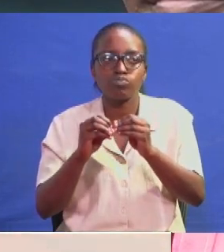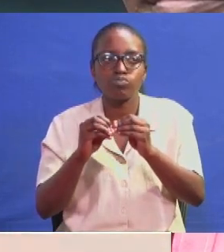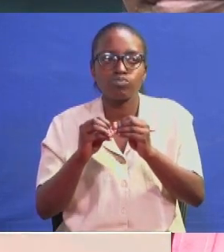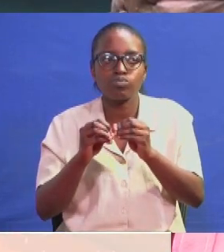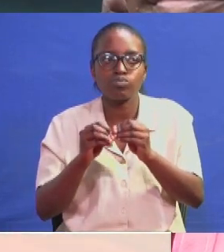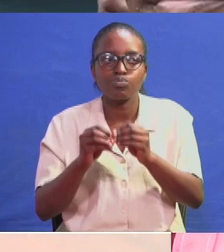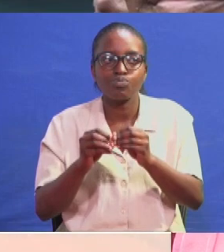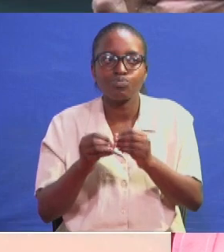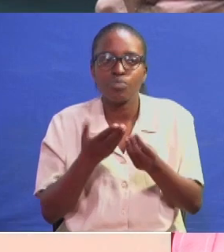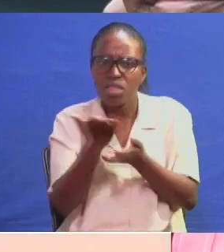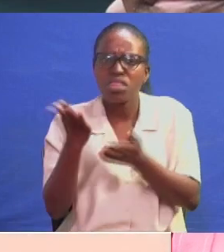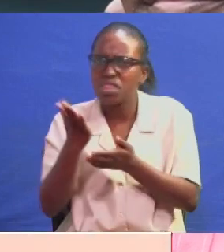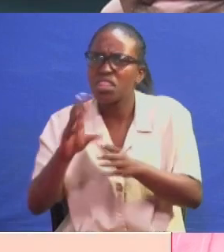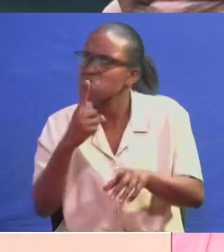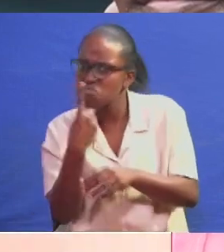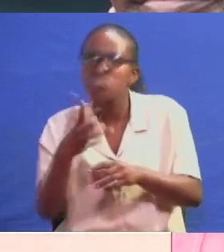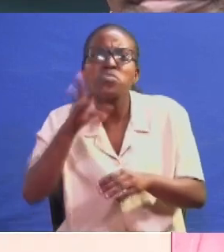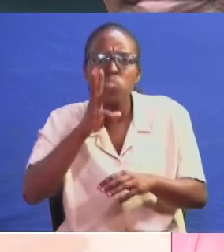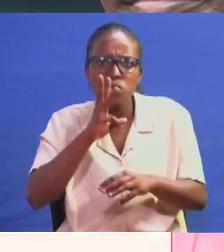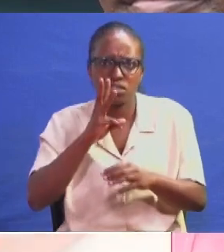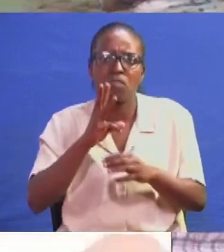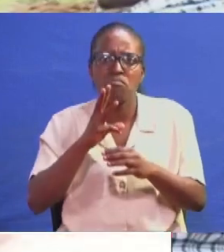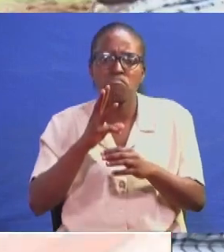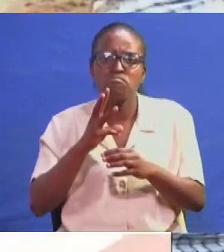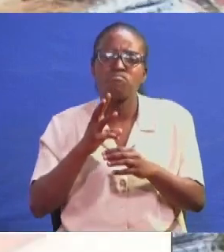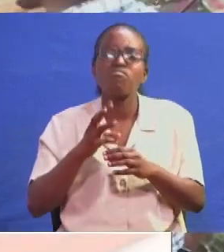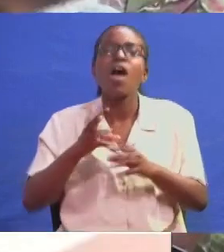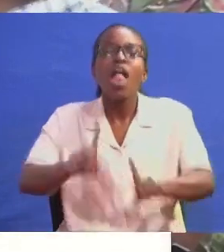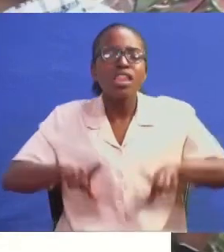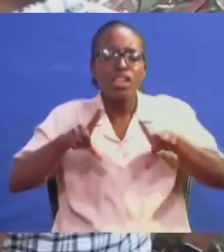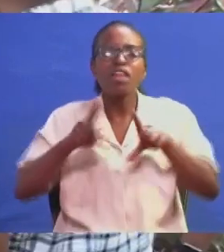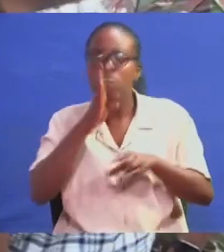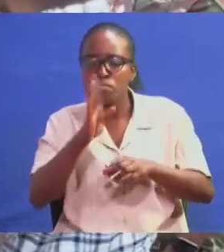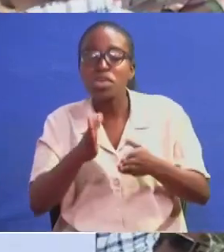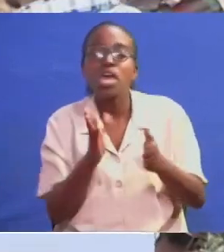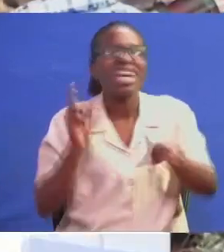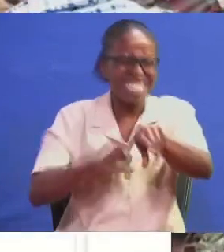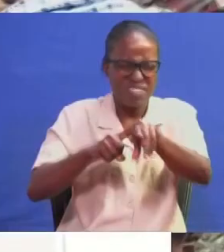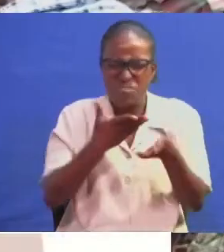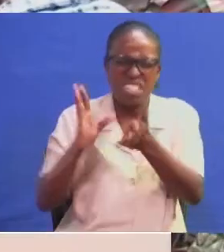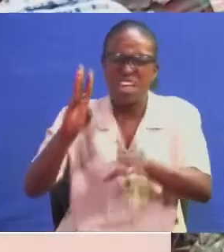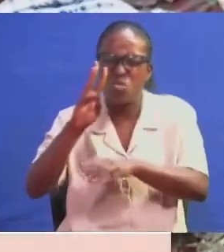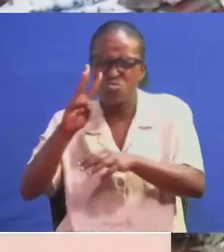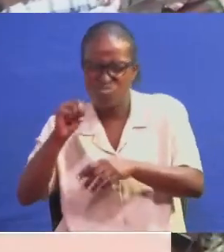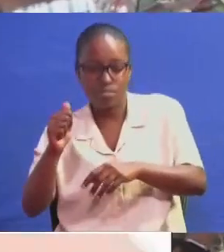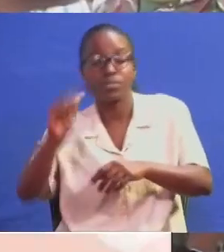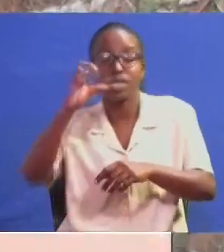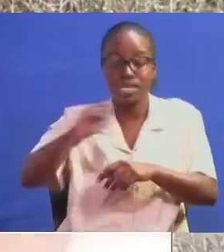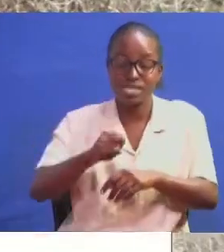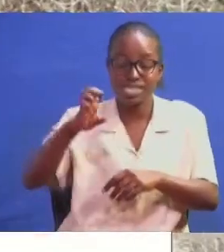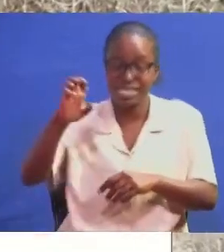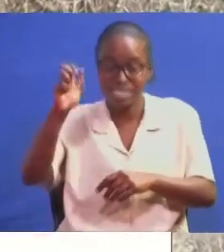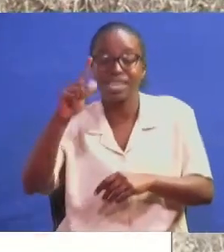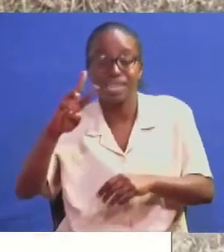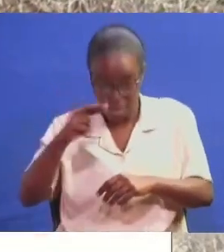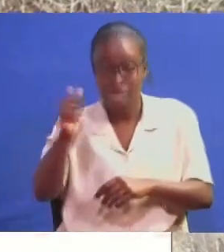kwamba maji ni uhai. Mkazi wa Maragua Sera Guchu alisema kuwa wakazi wanataka maji kutoka